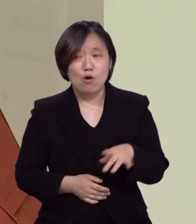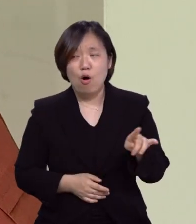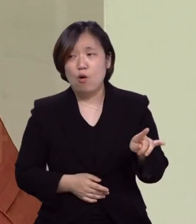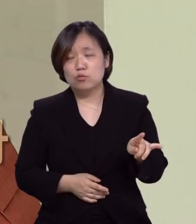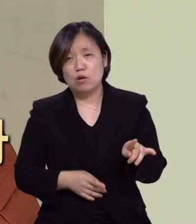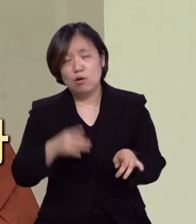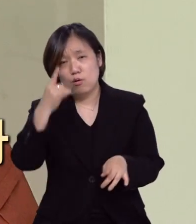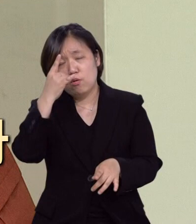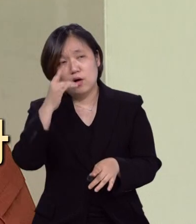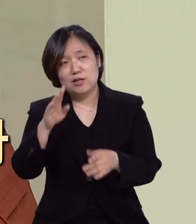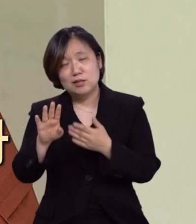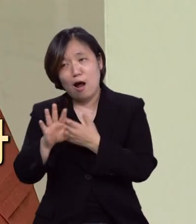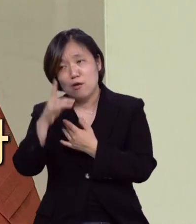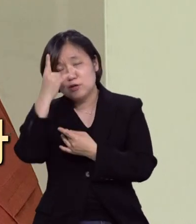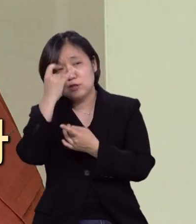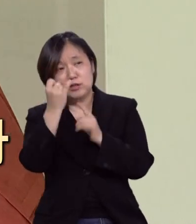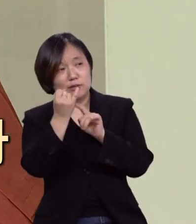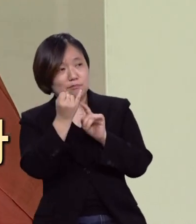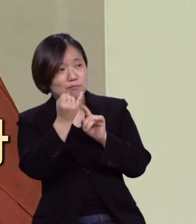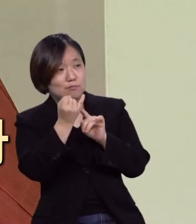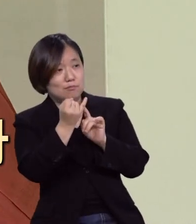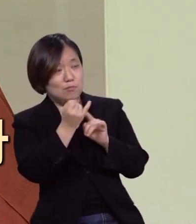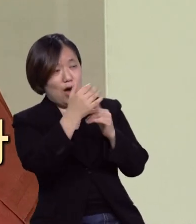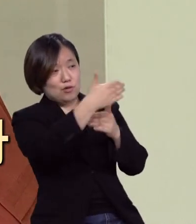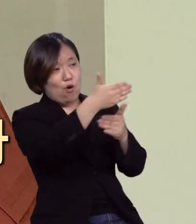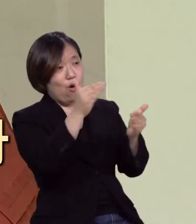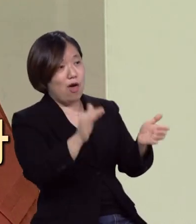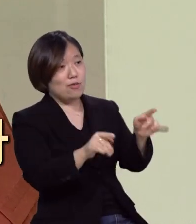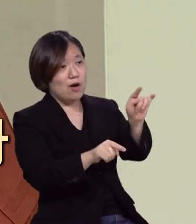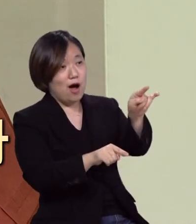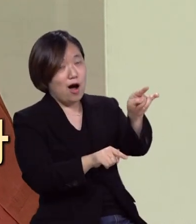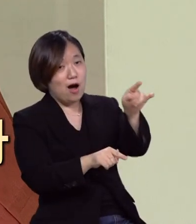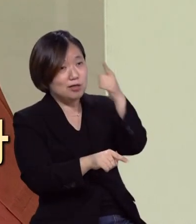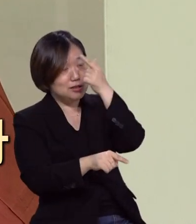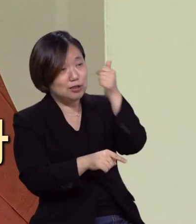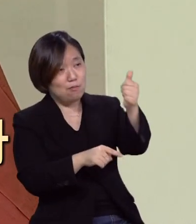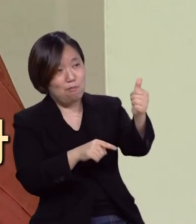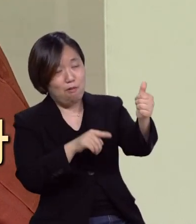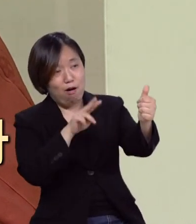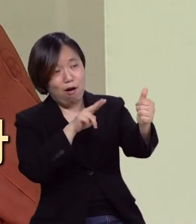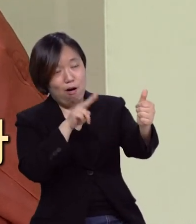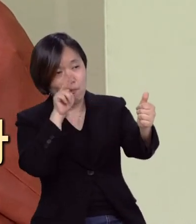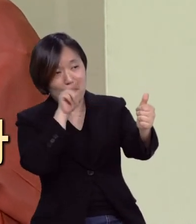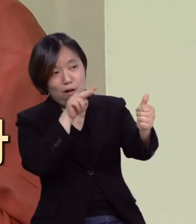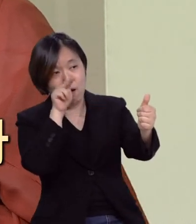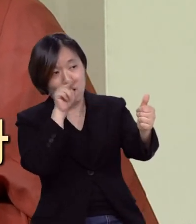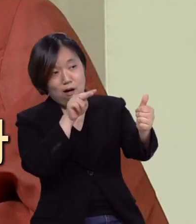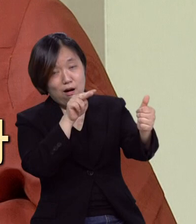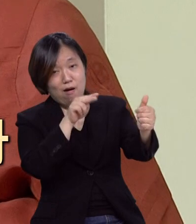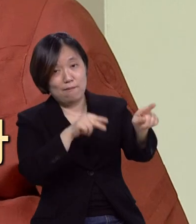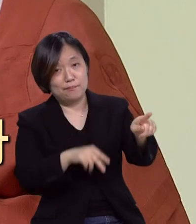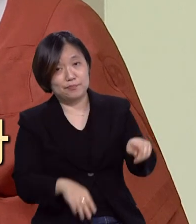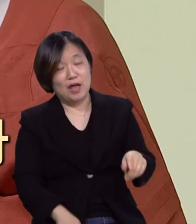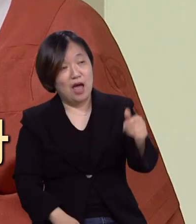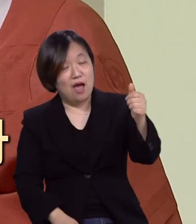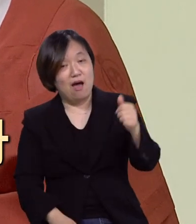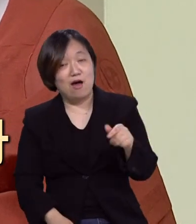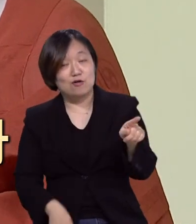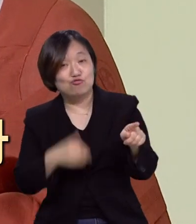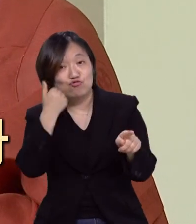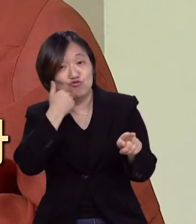자기 절하는 걸 많이 매일매일 찾아와서 자신을 바라보더래요 그 비구스님이 바로